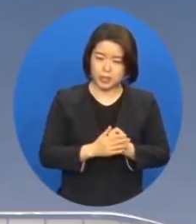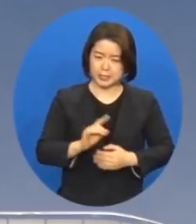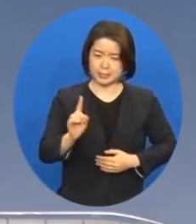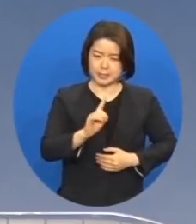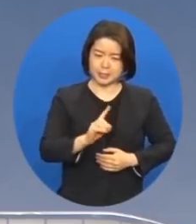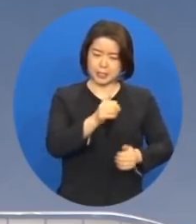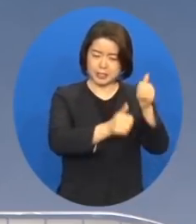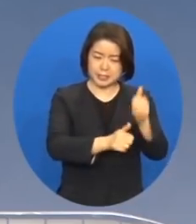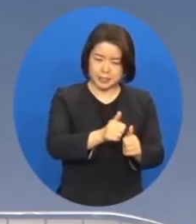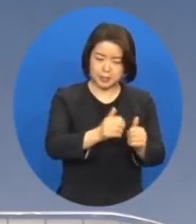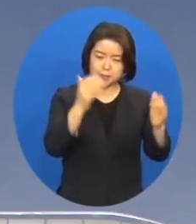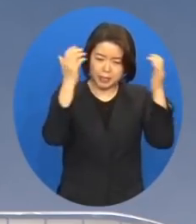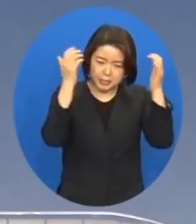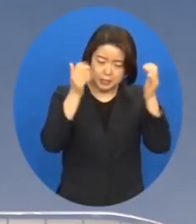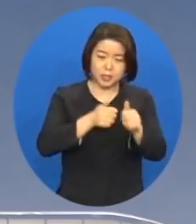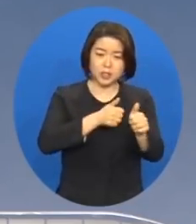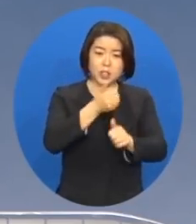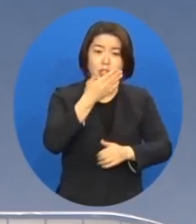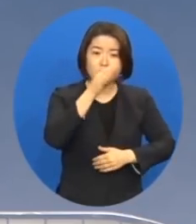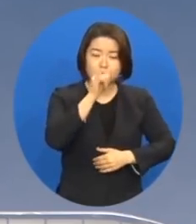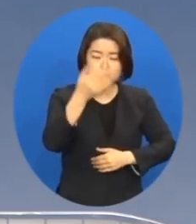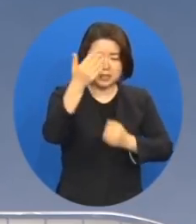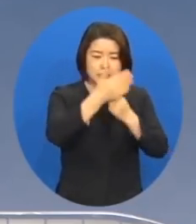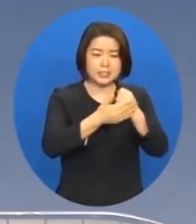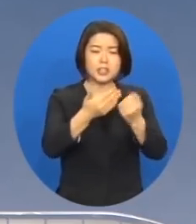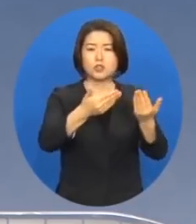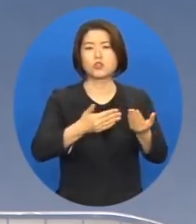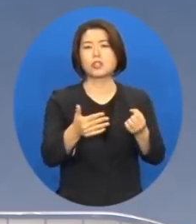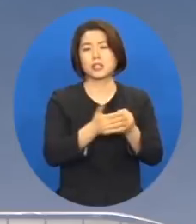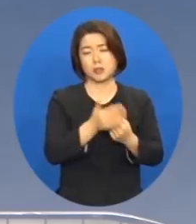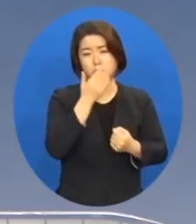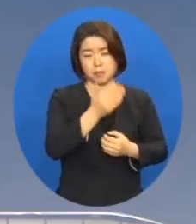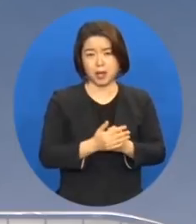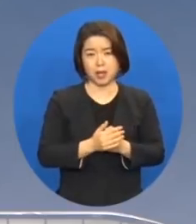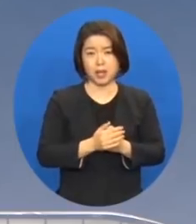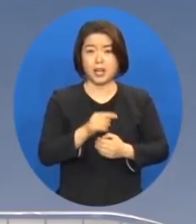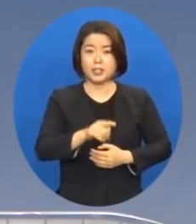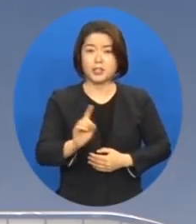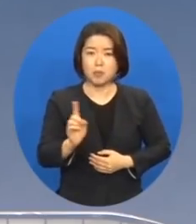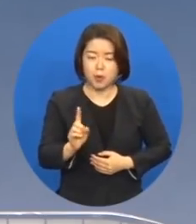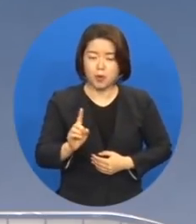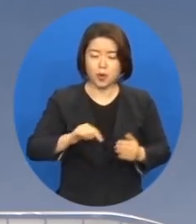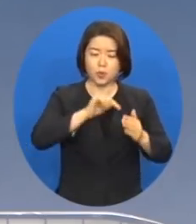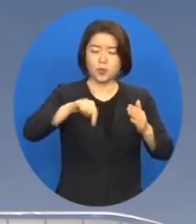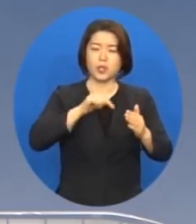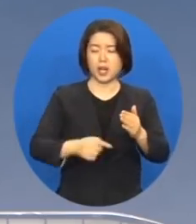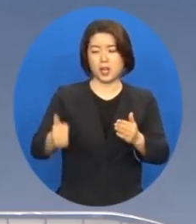이길 수 있는 은혜를 주셨기 때문이에요. 그게 우리 안에 오신 성령 하나님이세요.